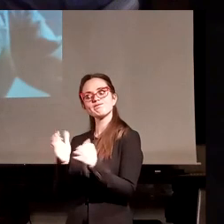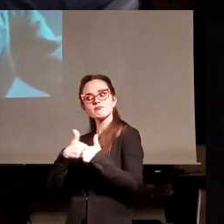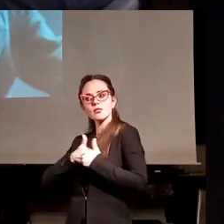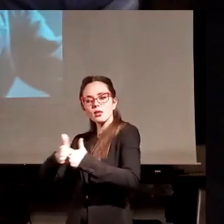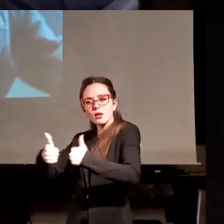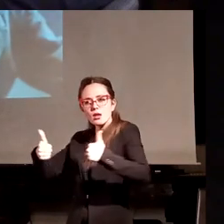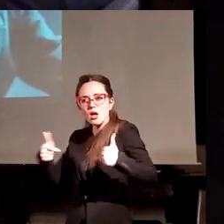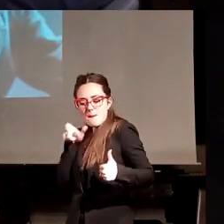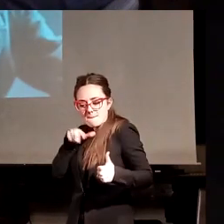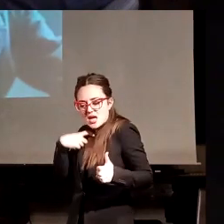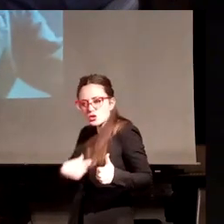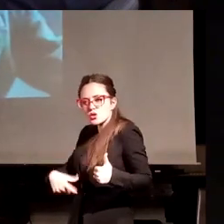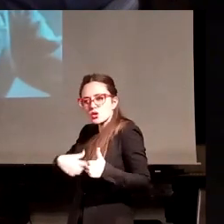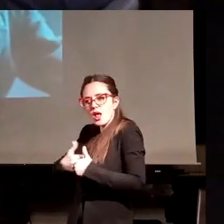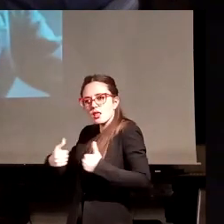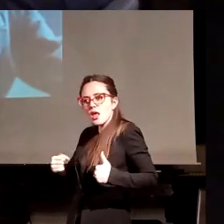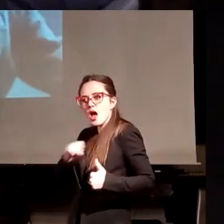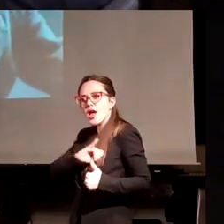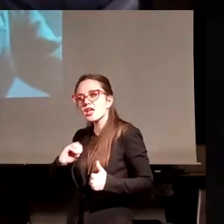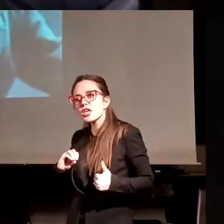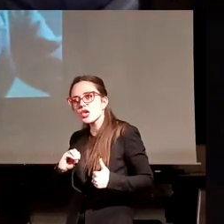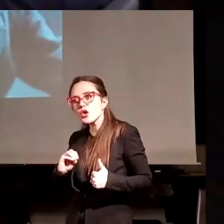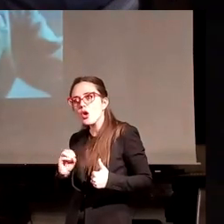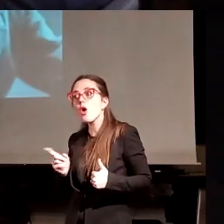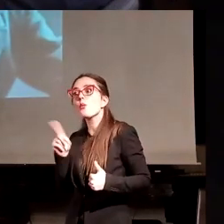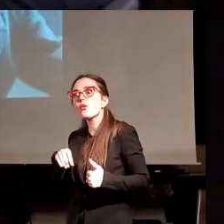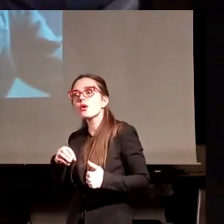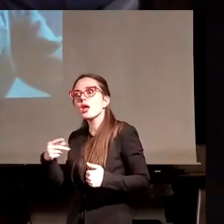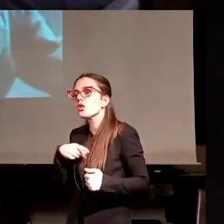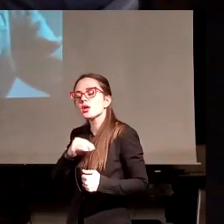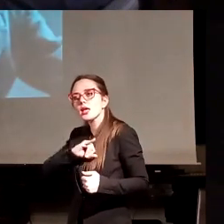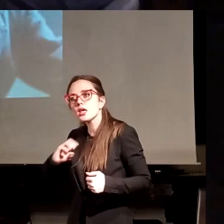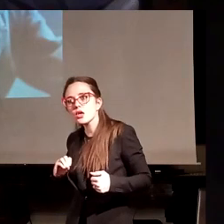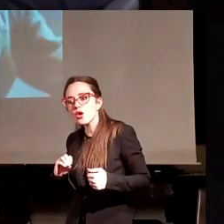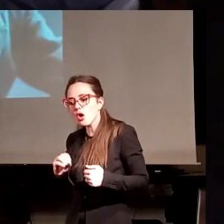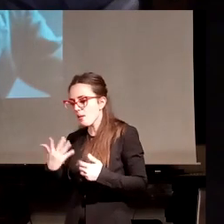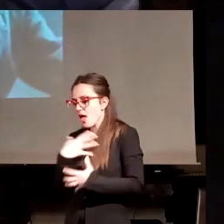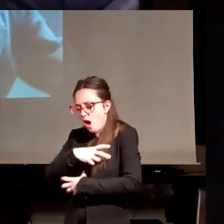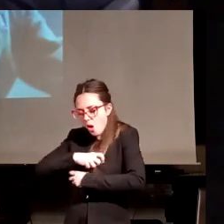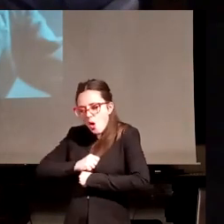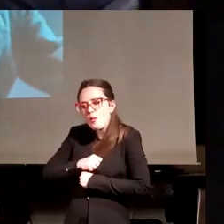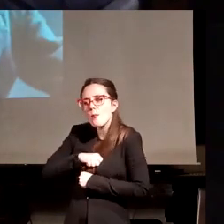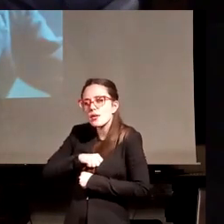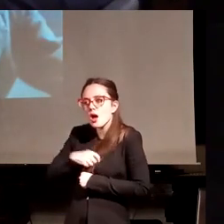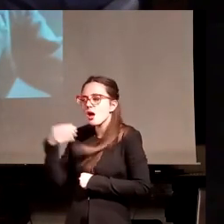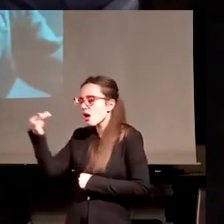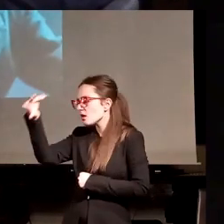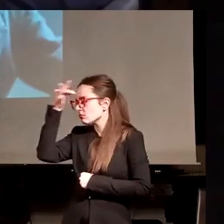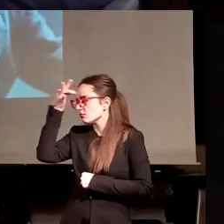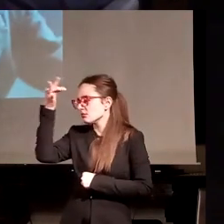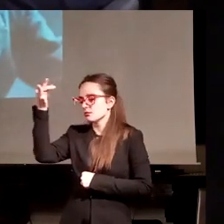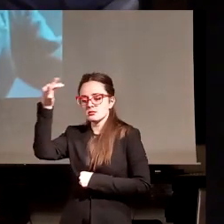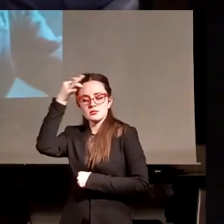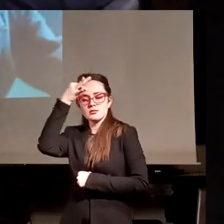della personalità l'io non un solo io ma c'è un'ombra dentro di noi è talmente ossessionante questa